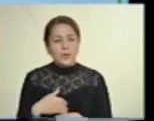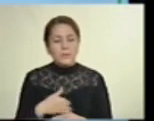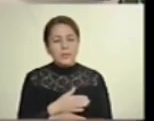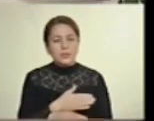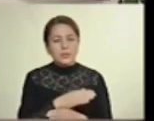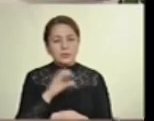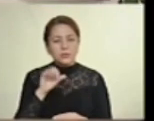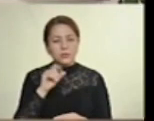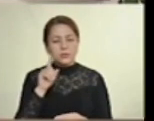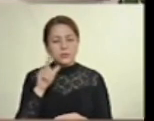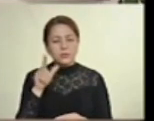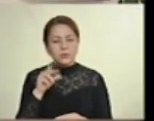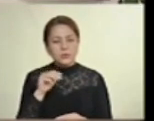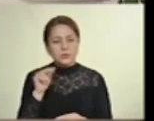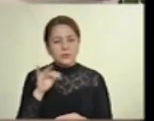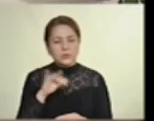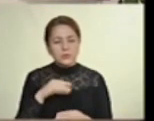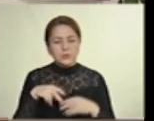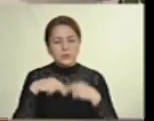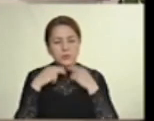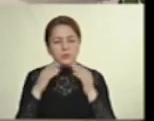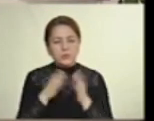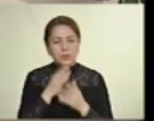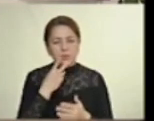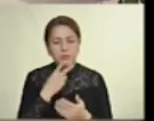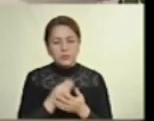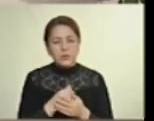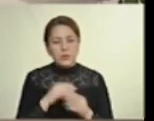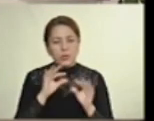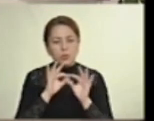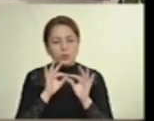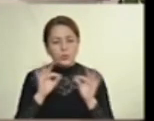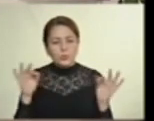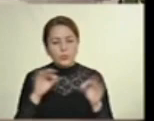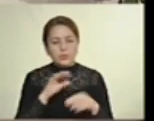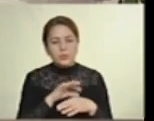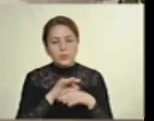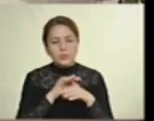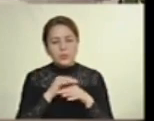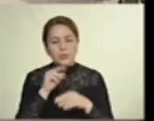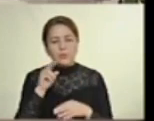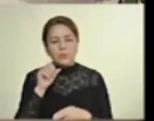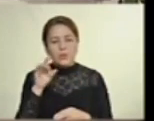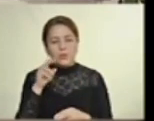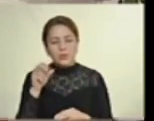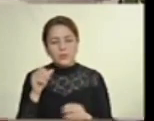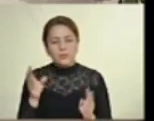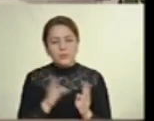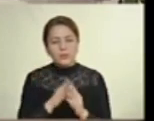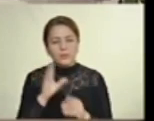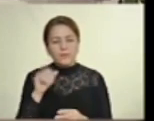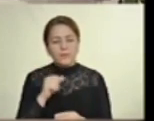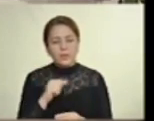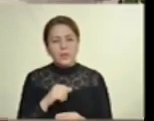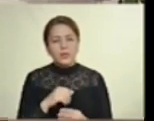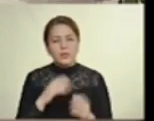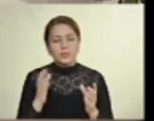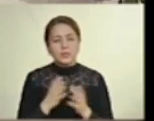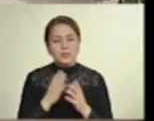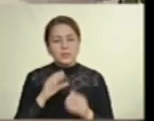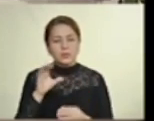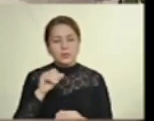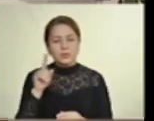Baliqlarning suzgichlari ahamiyat berib qaraydigan bo'lsangiz, yupqa teri pardadan va uni tutib turadigan